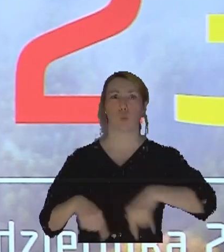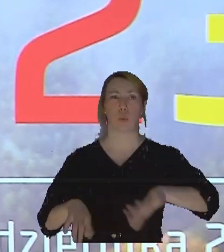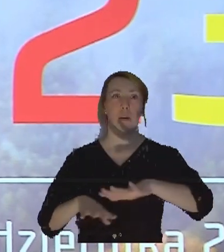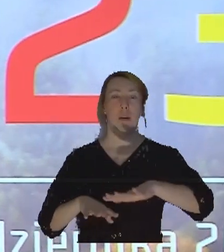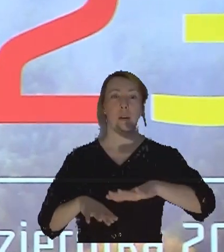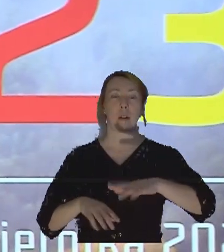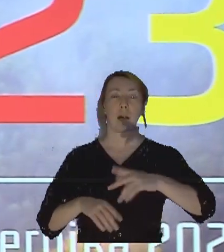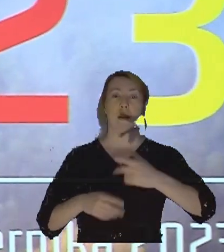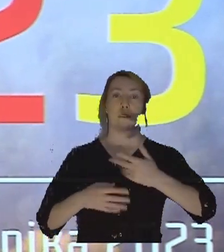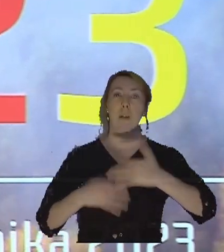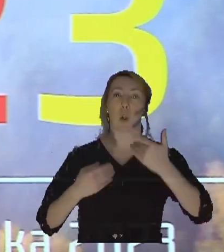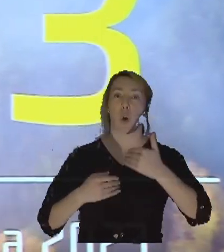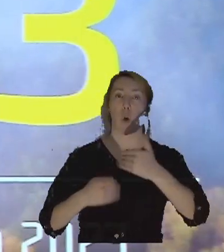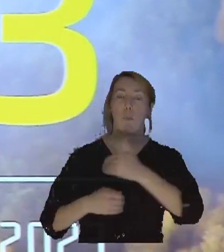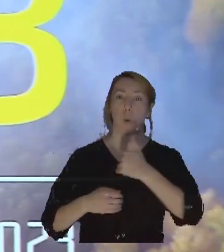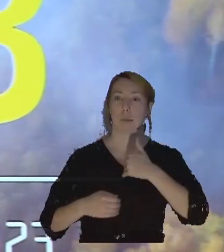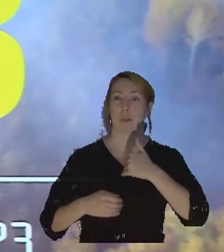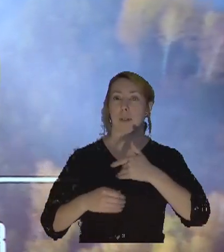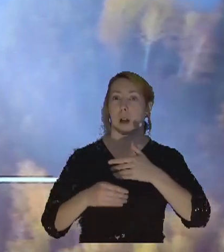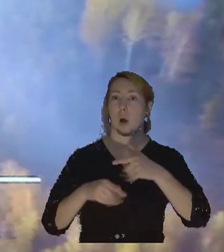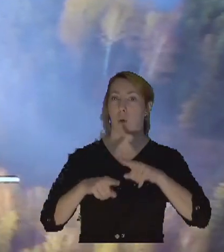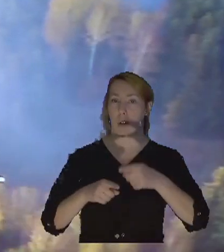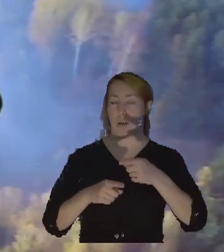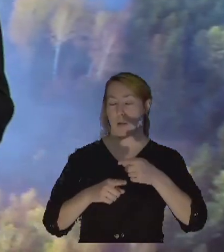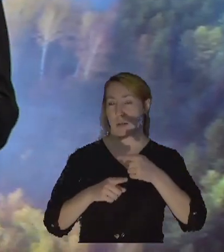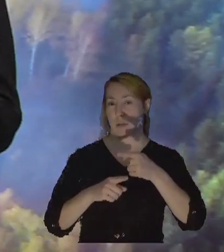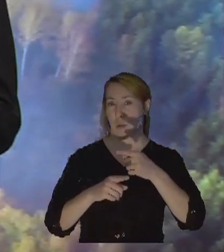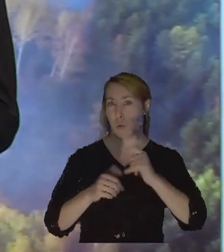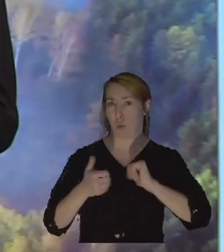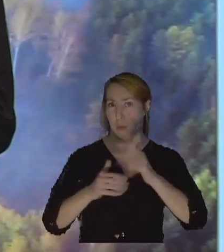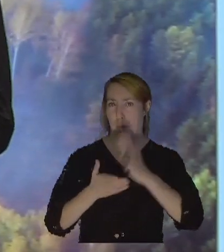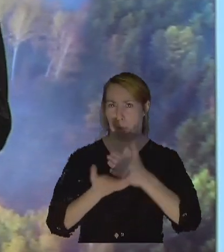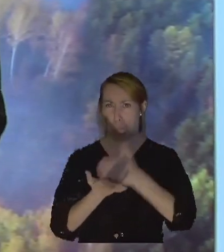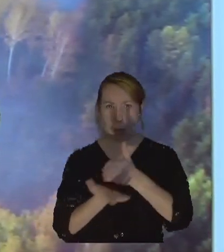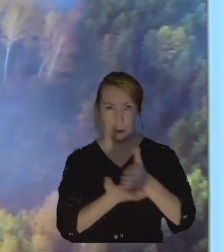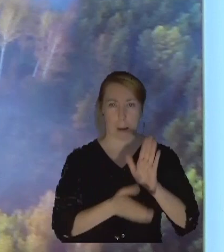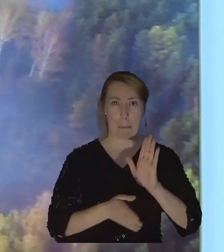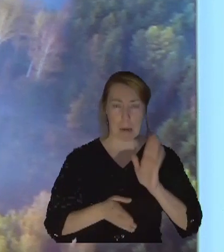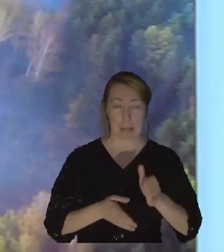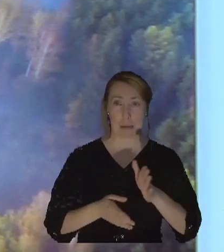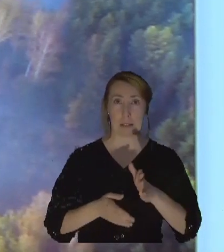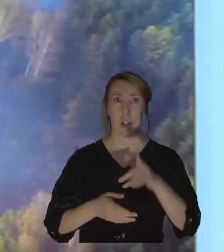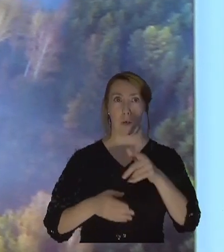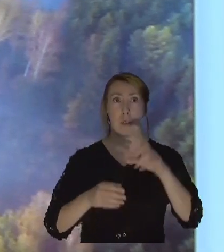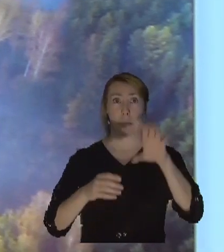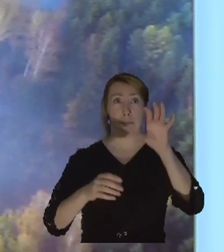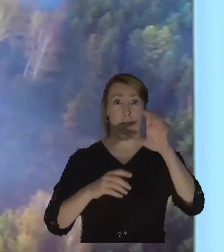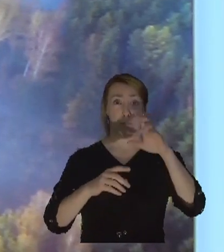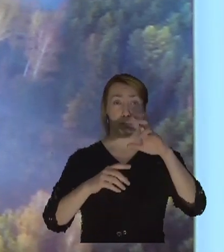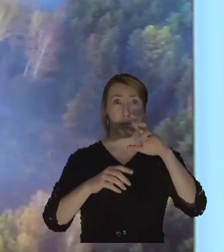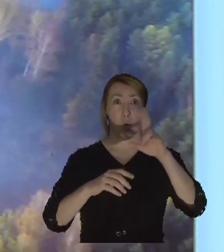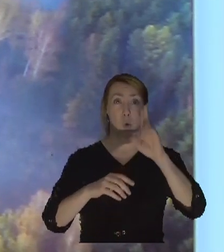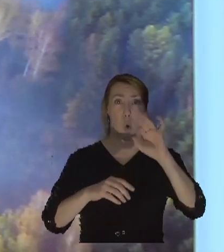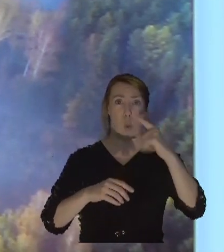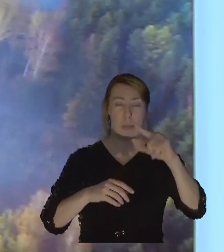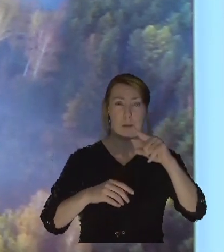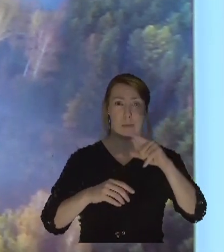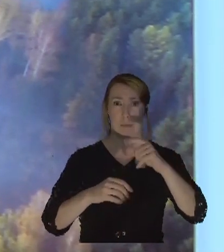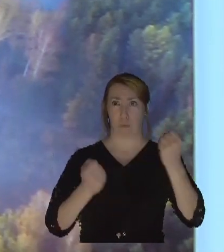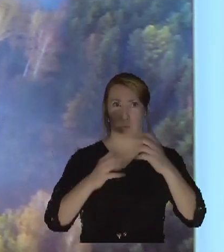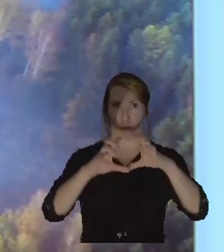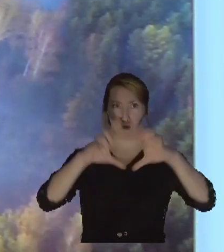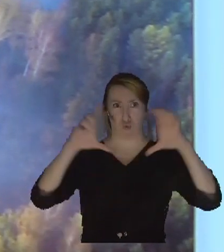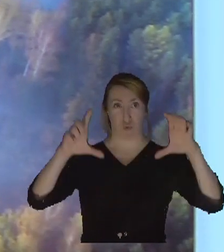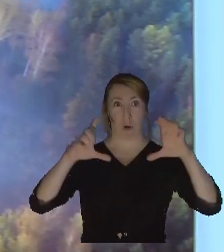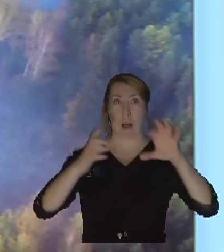Turystycznej pomoże. QR kod jest na tyle duży, że wszyscy powinni już to wiedzieć. Mam nadzieję, że nie widzą